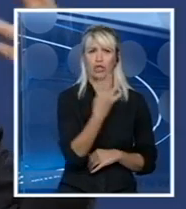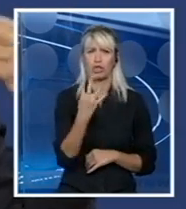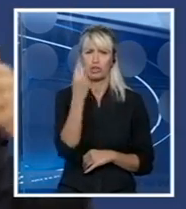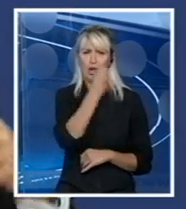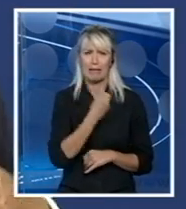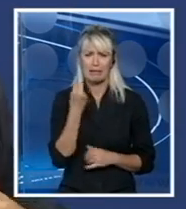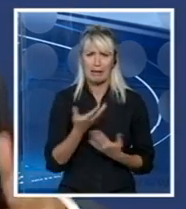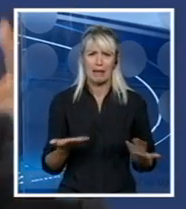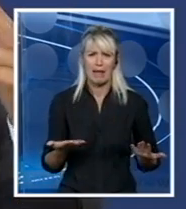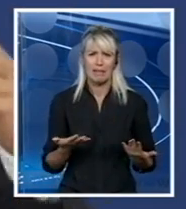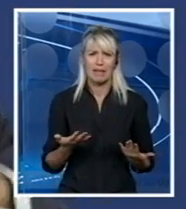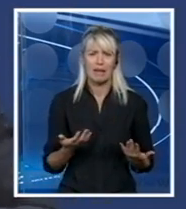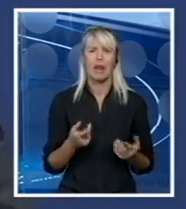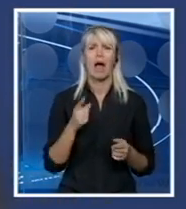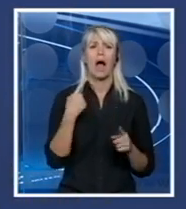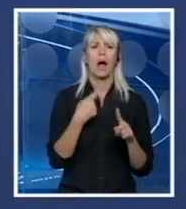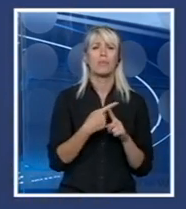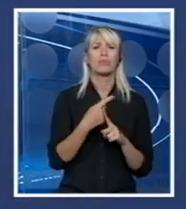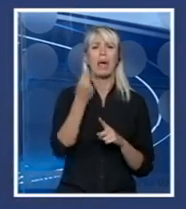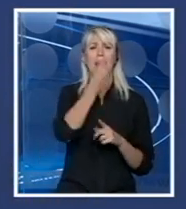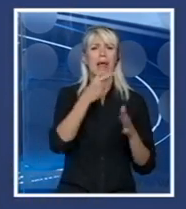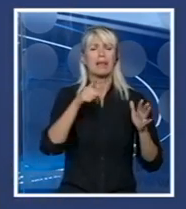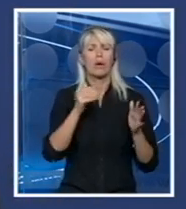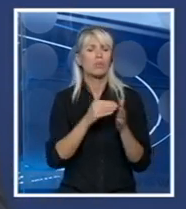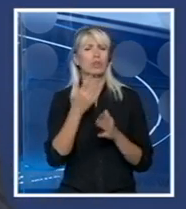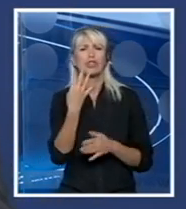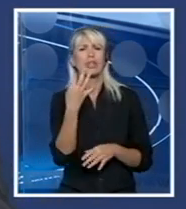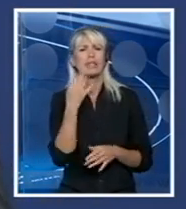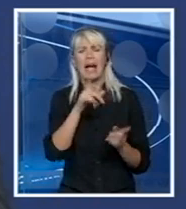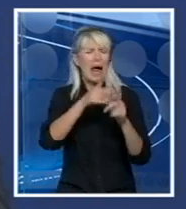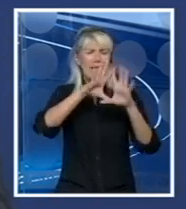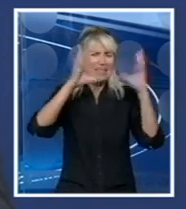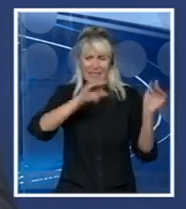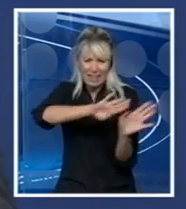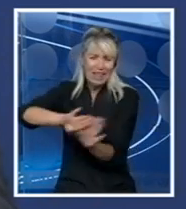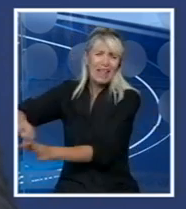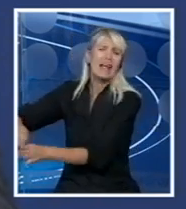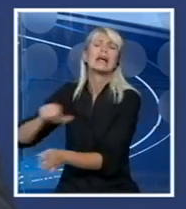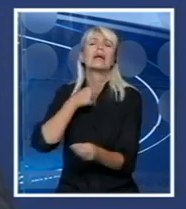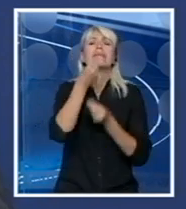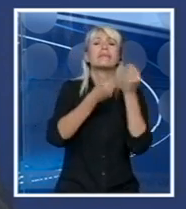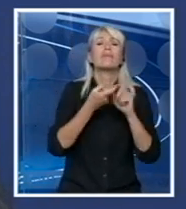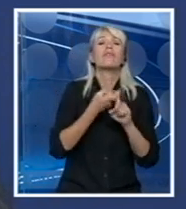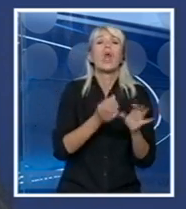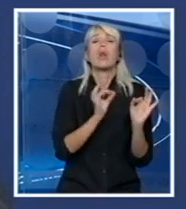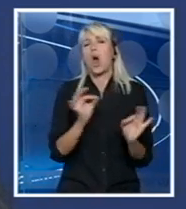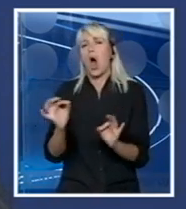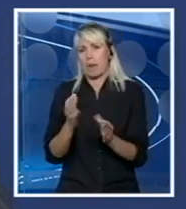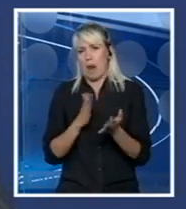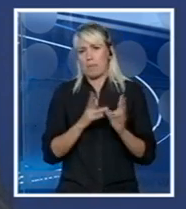radite, u stvari morate raditi svi 4 sati. Sve to da zanemarimo, govorimo o onoj tipičnoj nekoj normalnoj radnoj nedelji i ona se oslanja